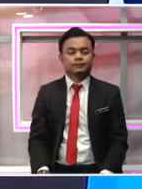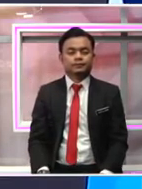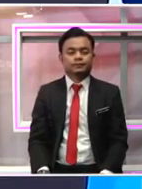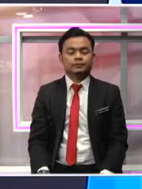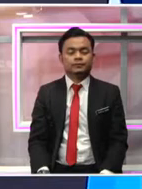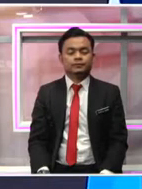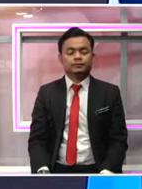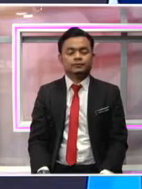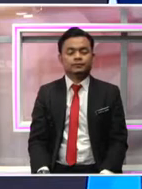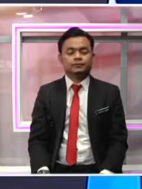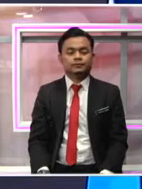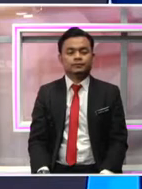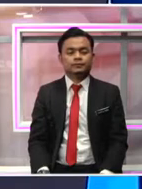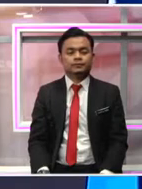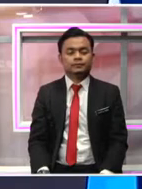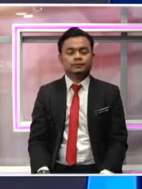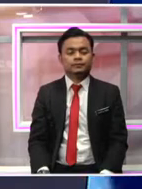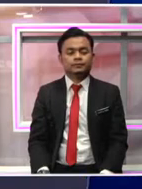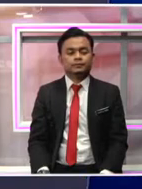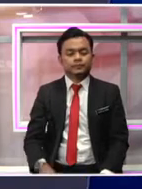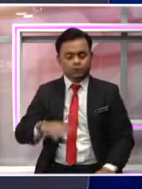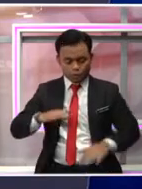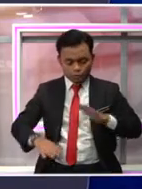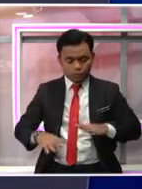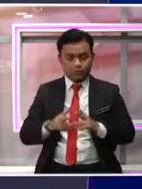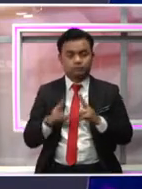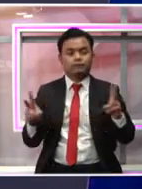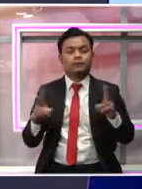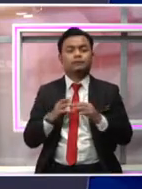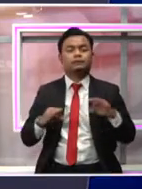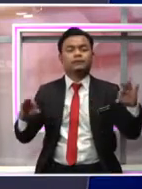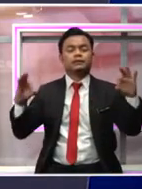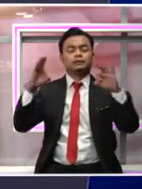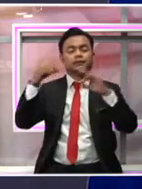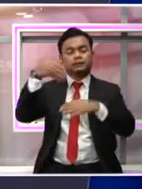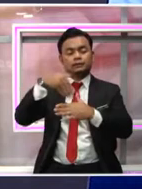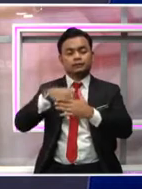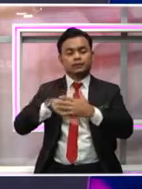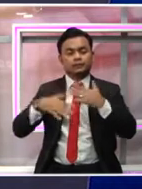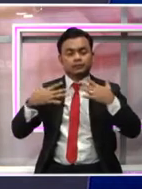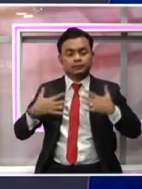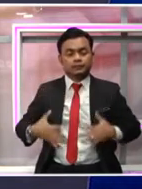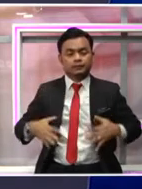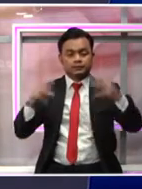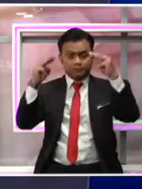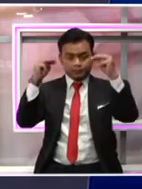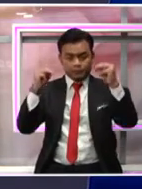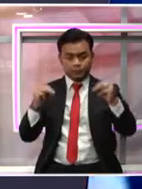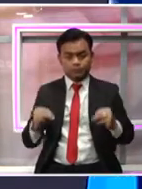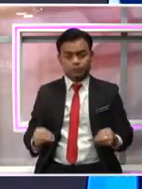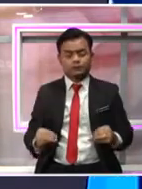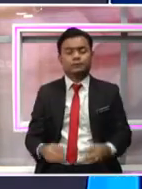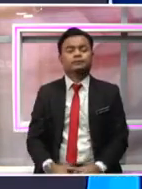Hai paling penting di dalam badan manusia bagus nampak nengok Nisa dan anak-anak murid di rumah